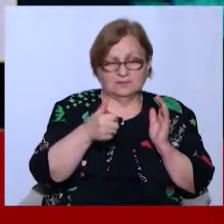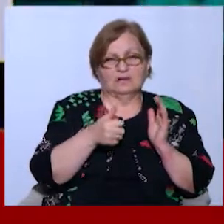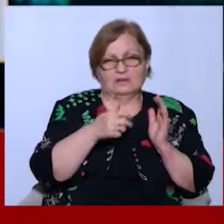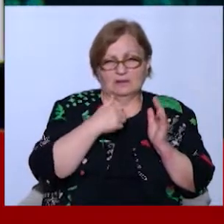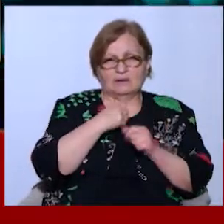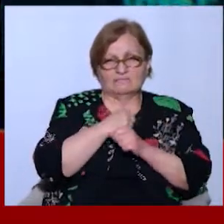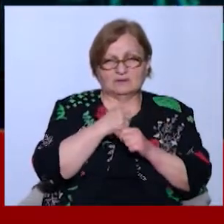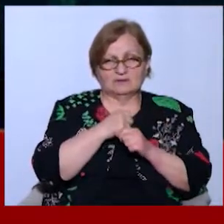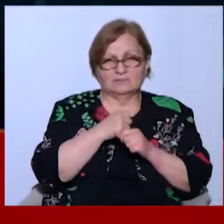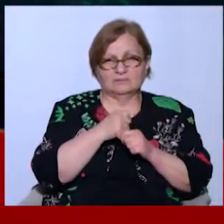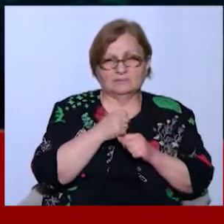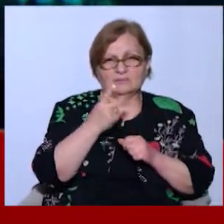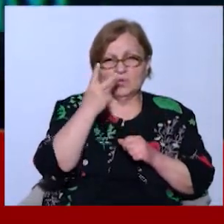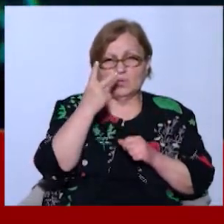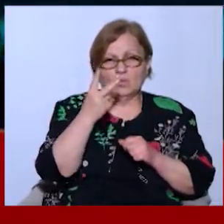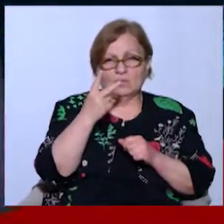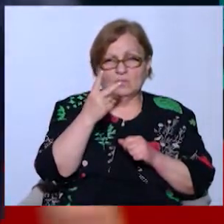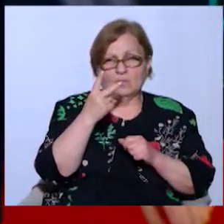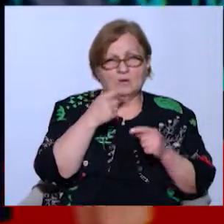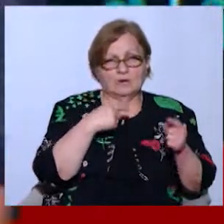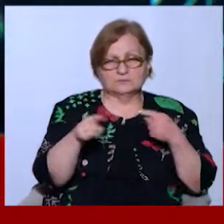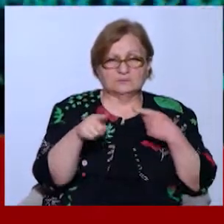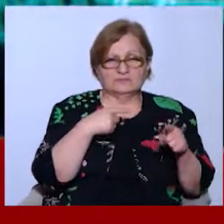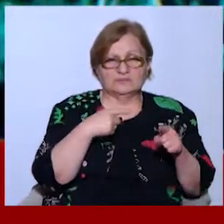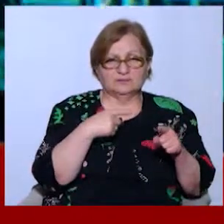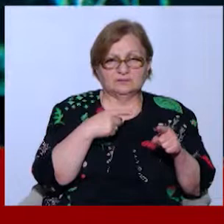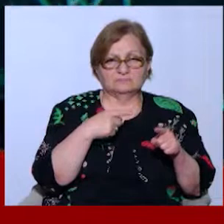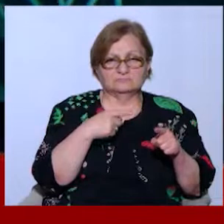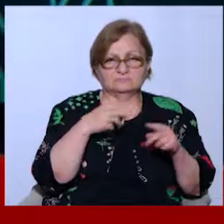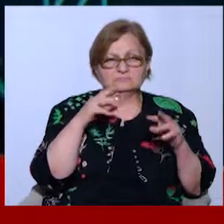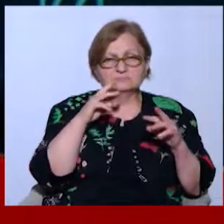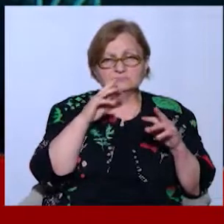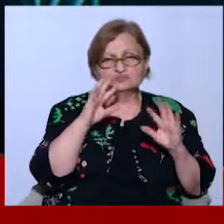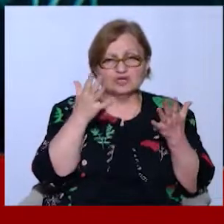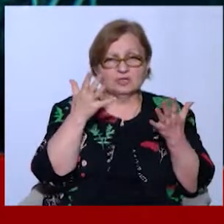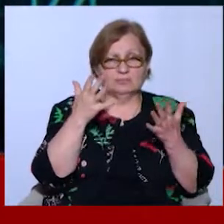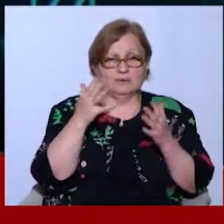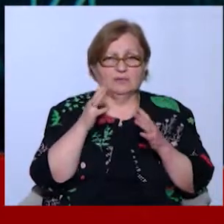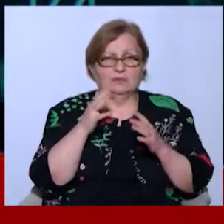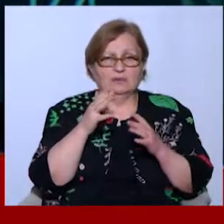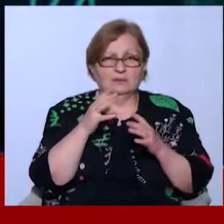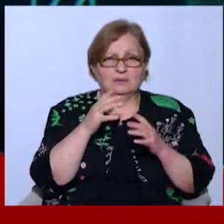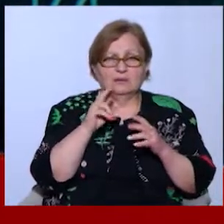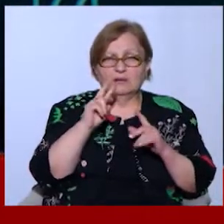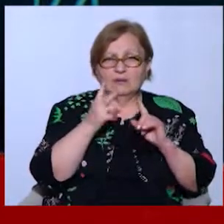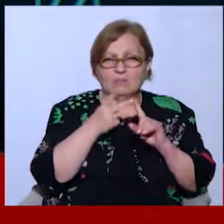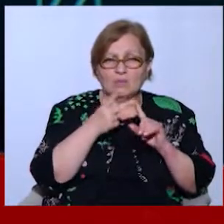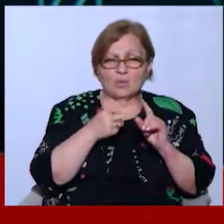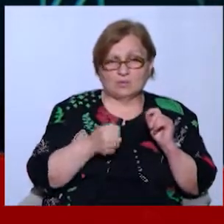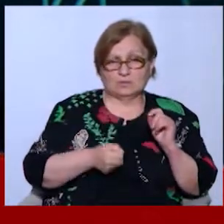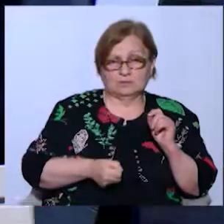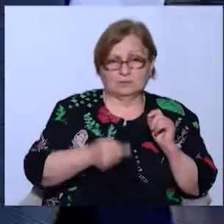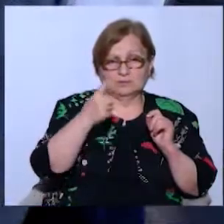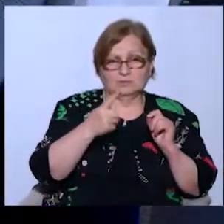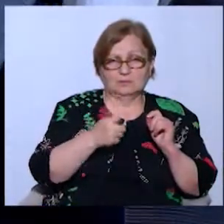საფასური. ჩვენ გვაქვს შესაბამისად ორი სხვადასხვა ხდომილობა. გერბი და საფასური. მეორე თრო ავაგდოთ მონეტა, სიტყვაზე